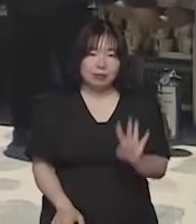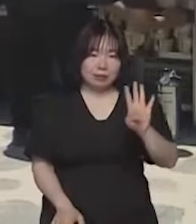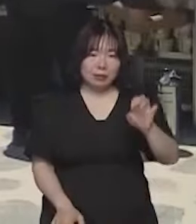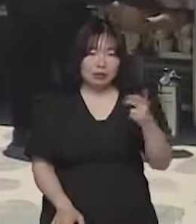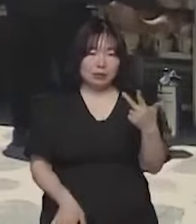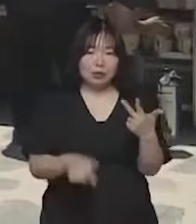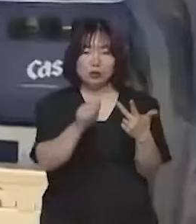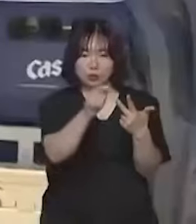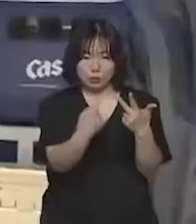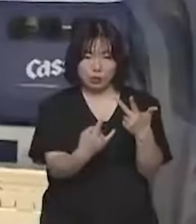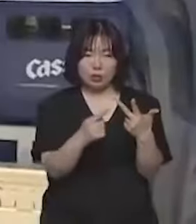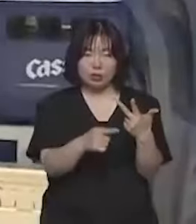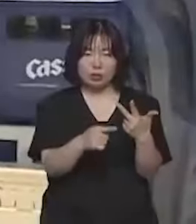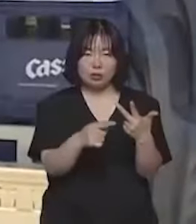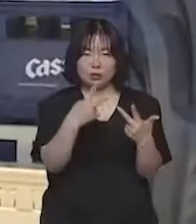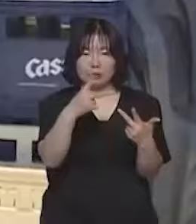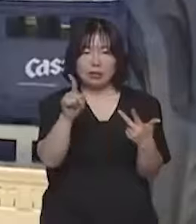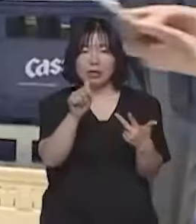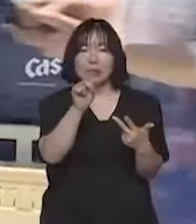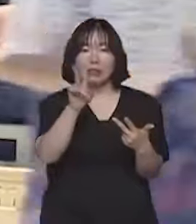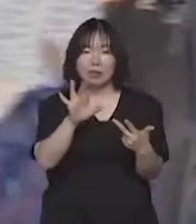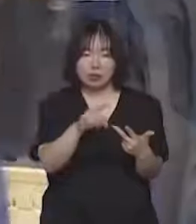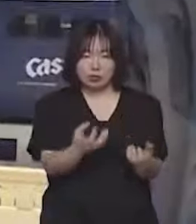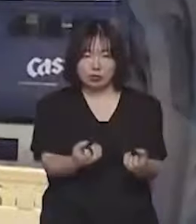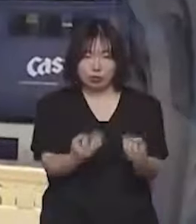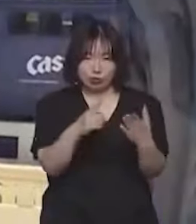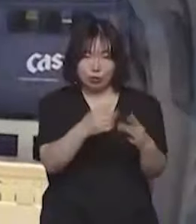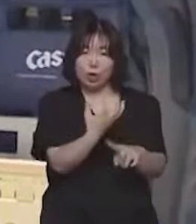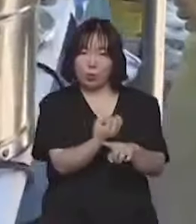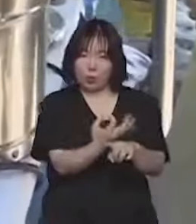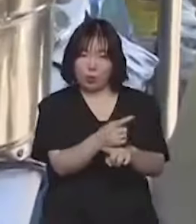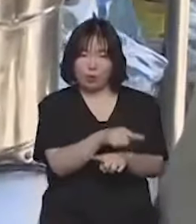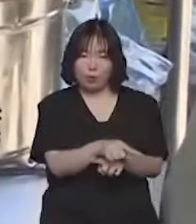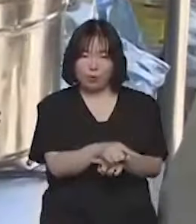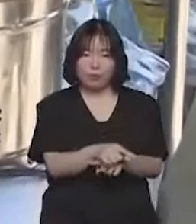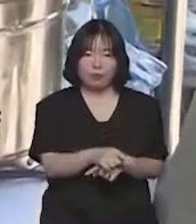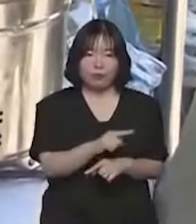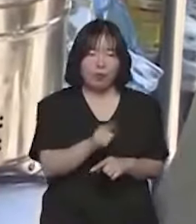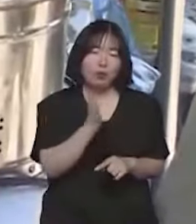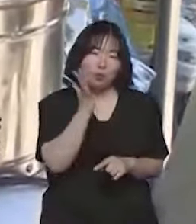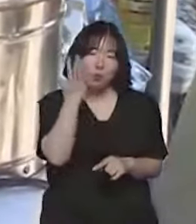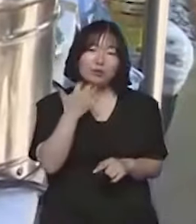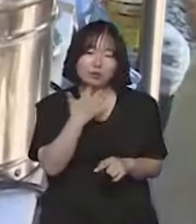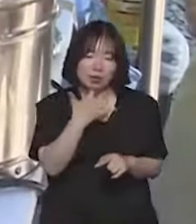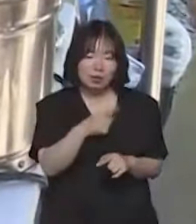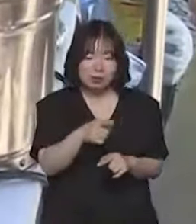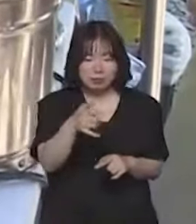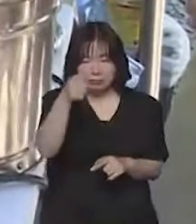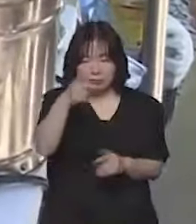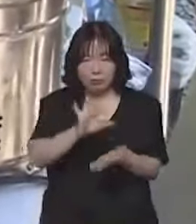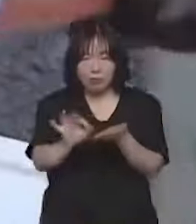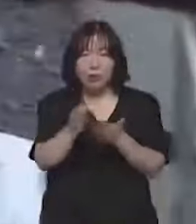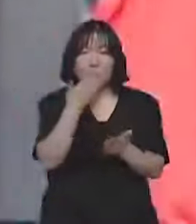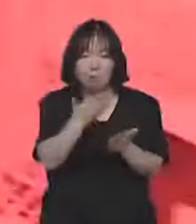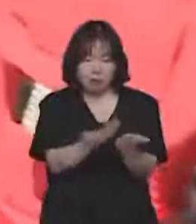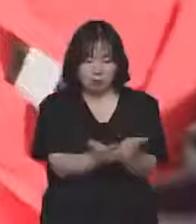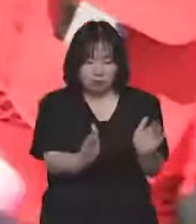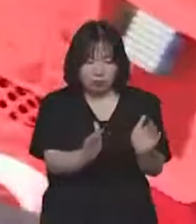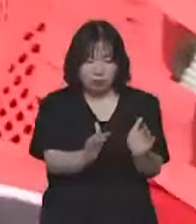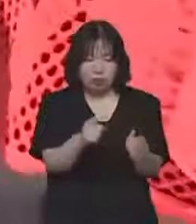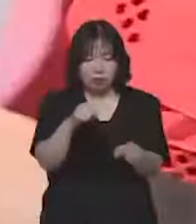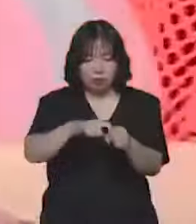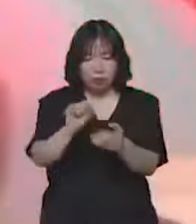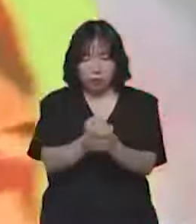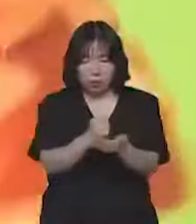제47회 다양대축제가 한창인 전남 보성. 녹색 다회용기에 떡볶이와 순대를 담아내는 식당